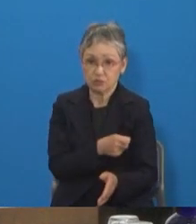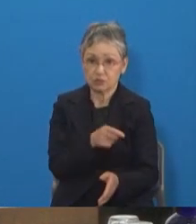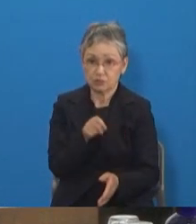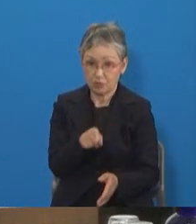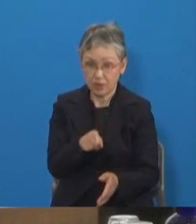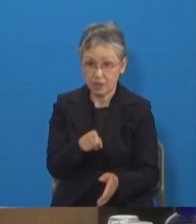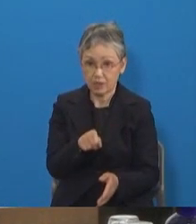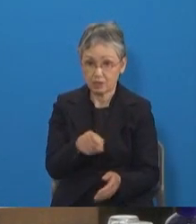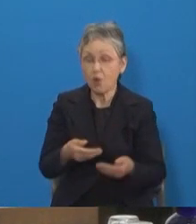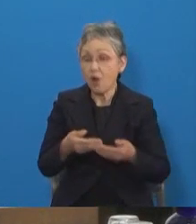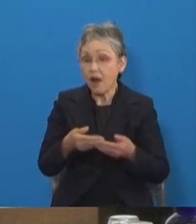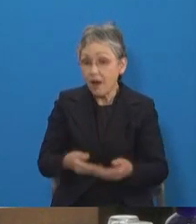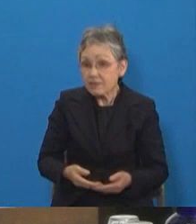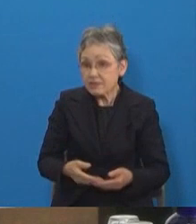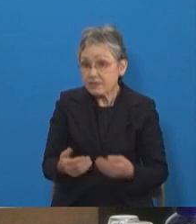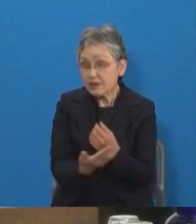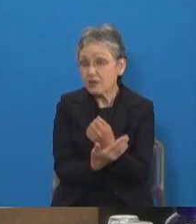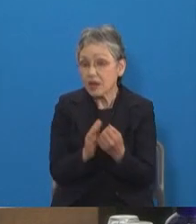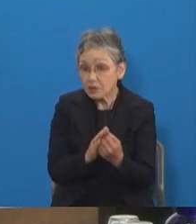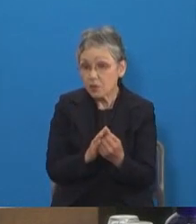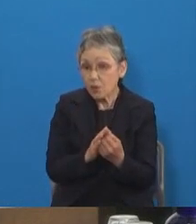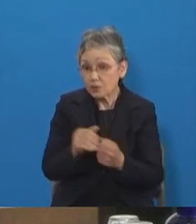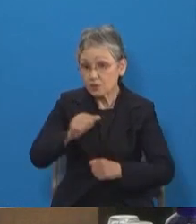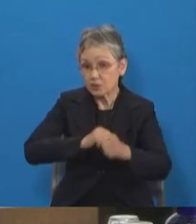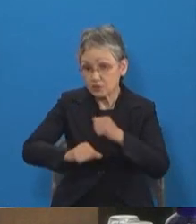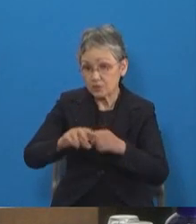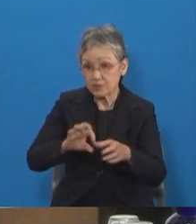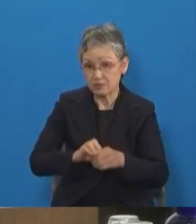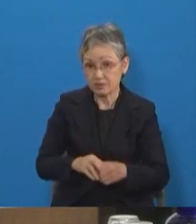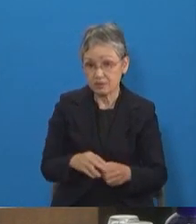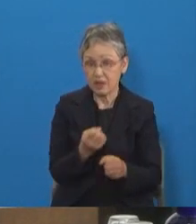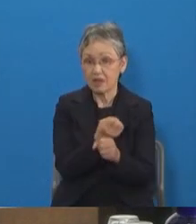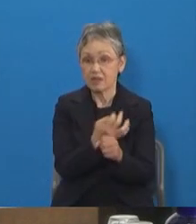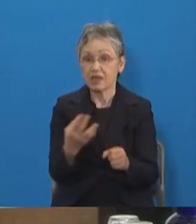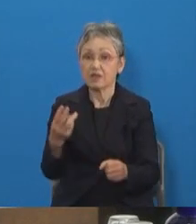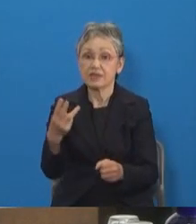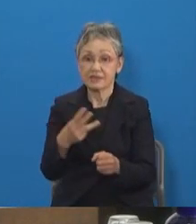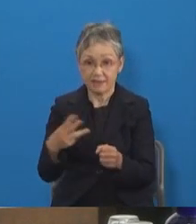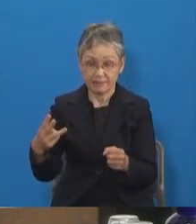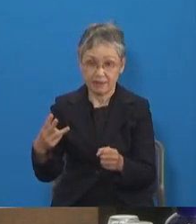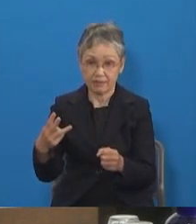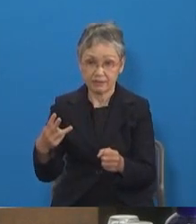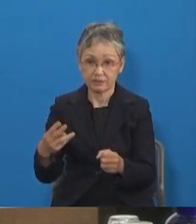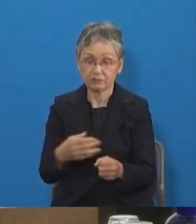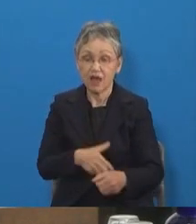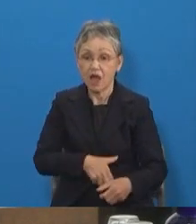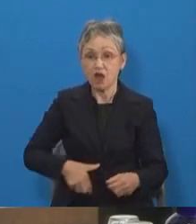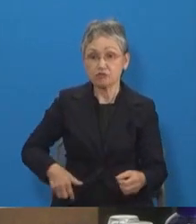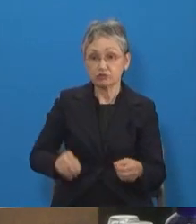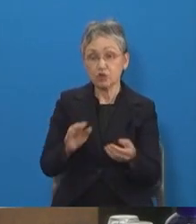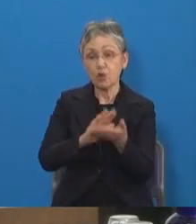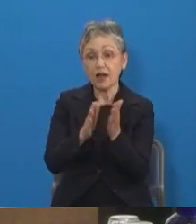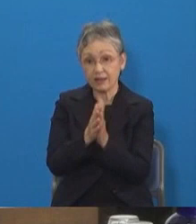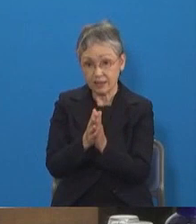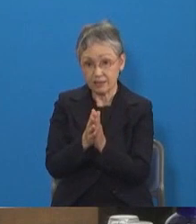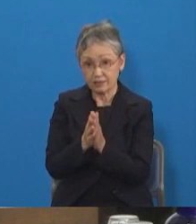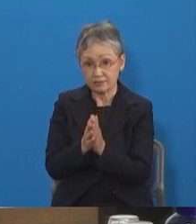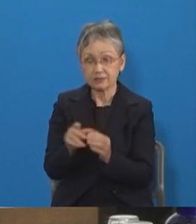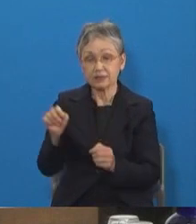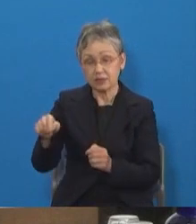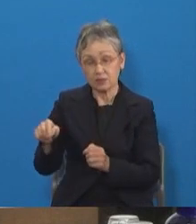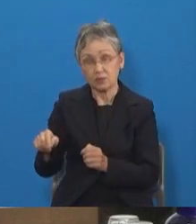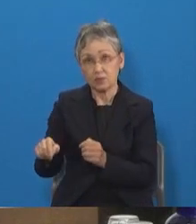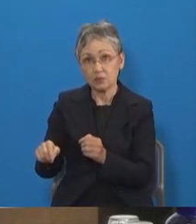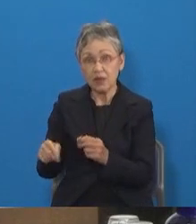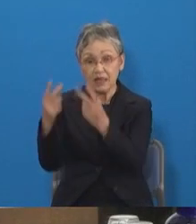安全確保の取り組みについてでございます。令和3年7月に福岡県の保育園、令和4年9月には静岡県の